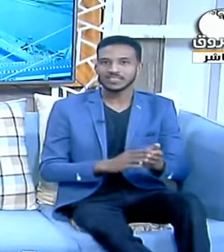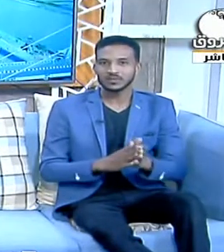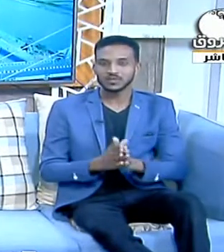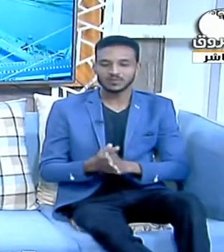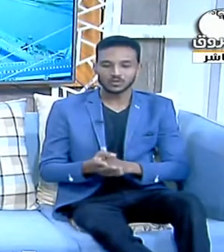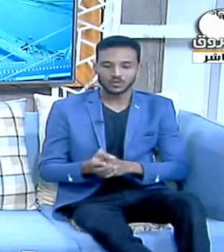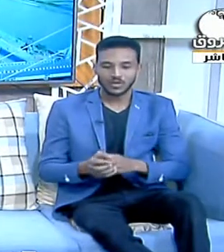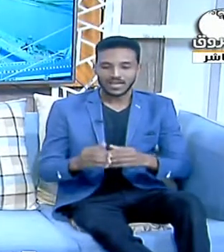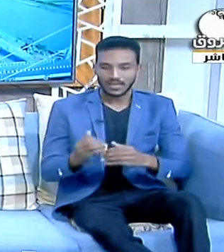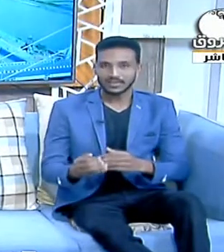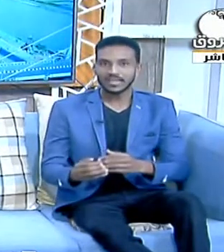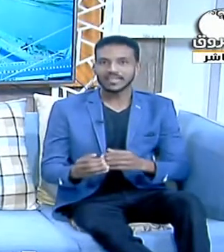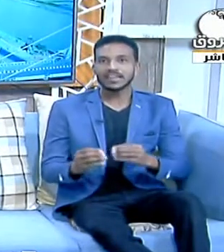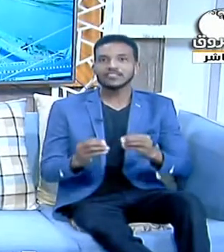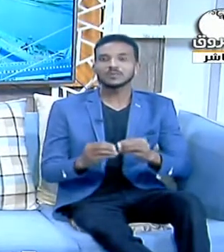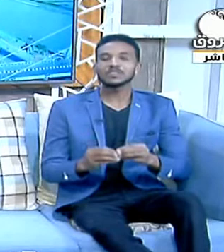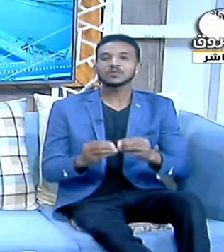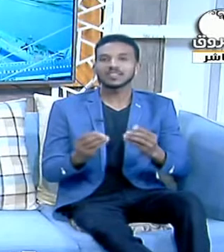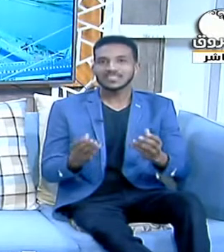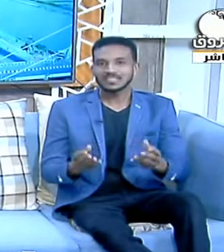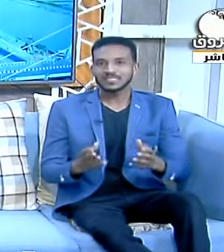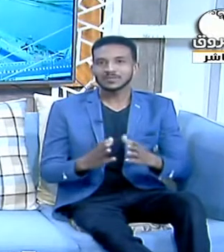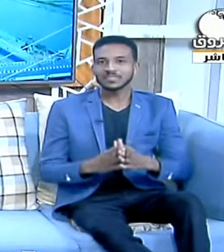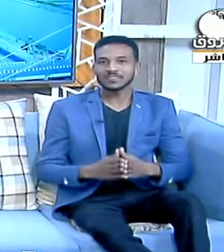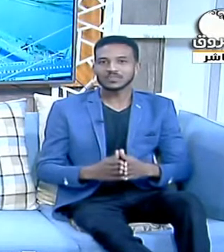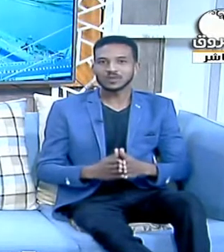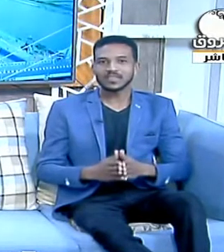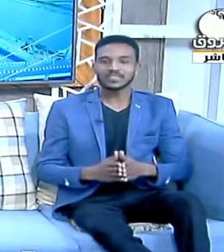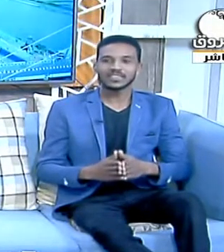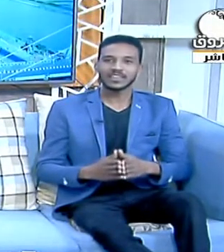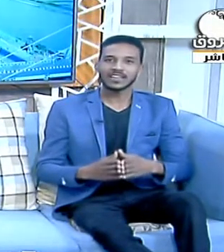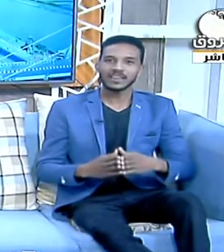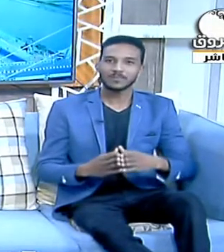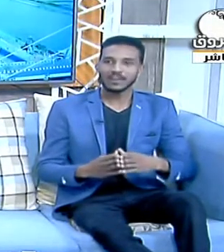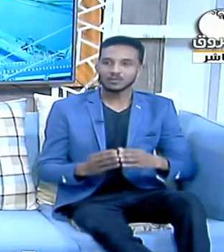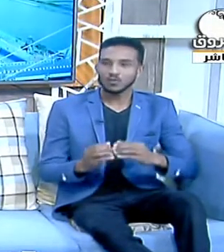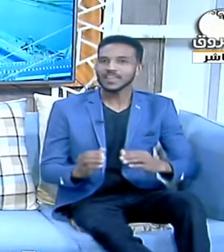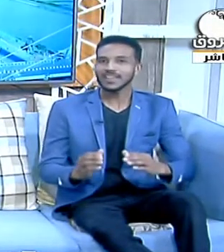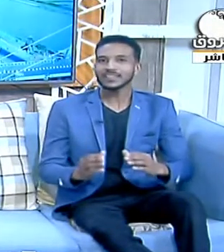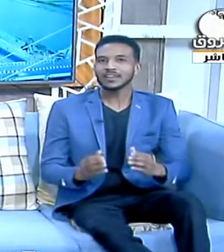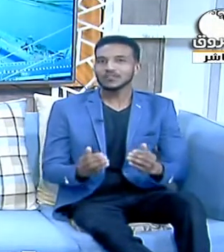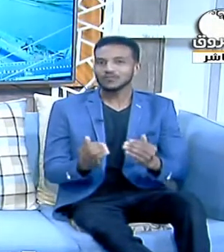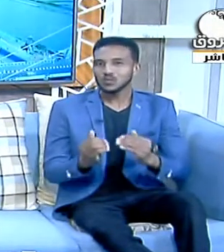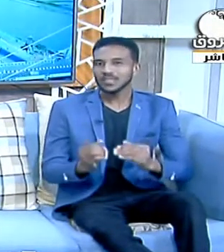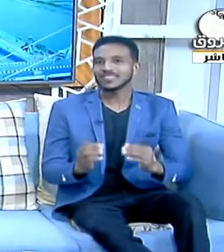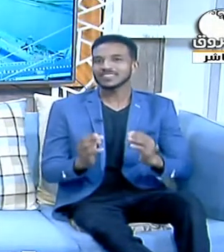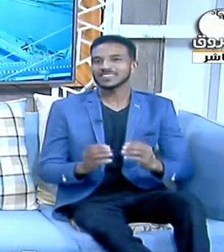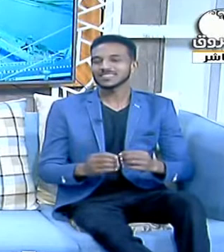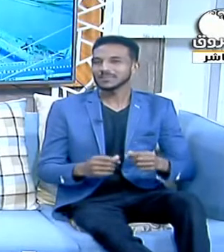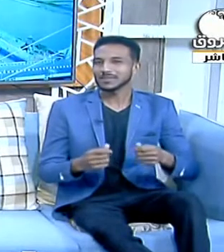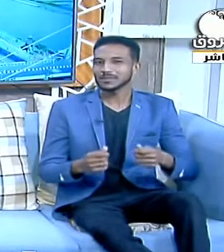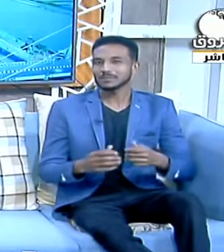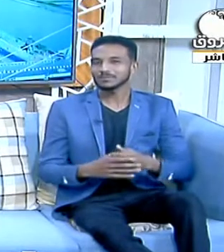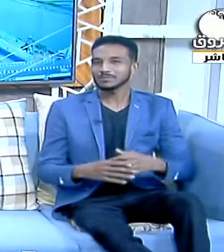ل 29 من يونيو الجاري. بنتمنى انه كل الناس تلتزم الاجراءات الوقائيه المعروفه يعني. فشويه كده